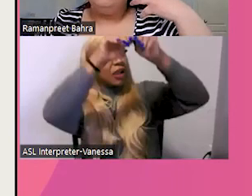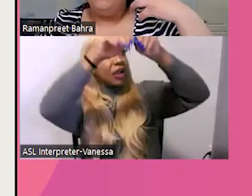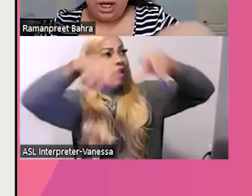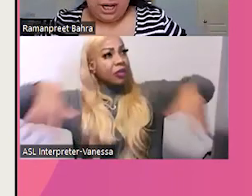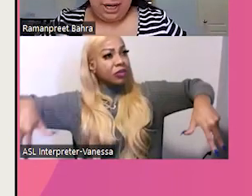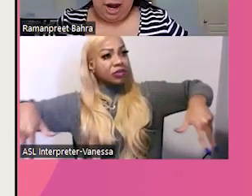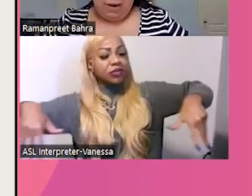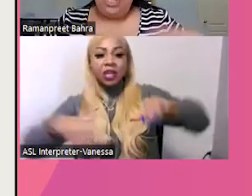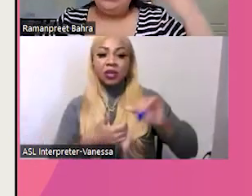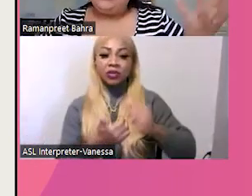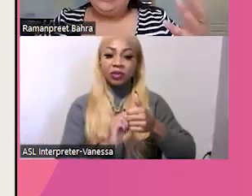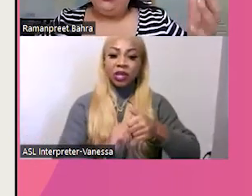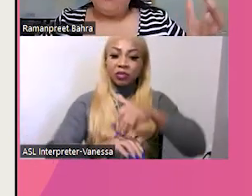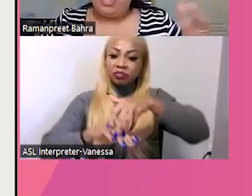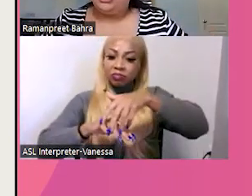penser des hiérarchies.